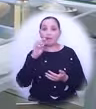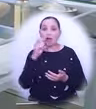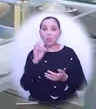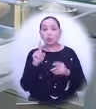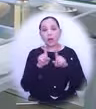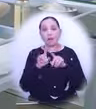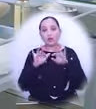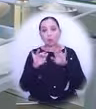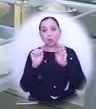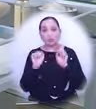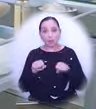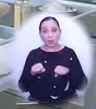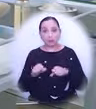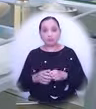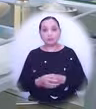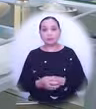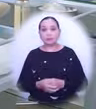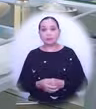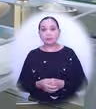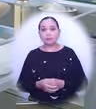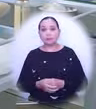qilib olsa bo'ladi.